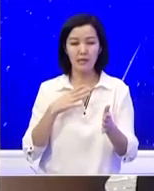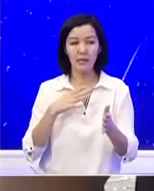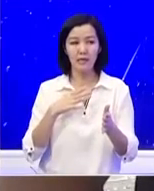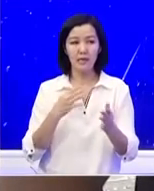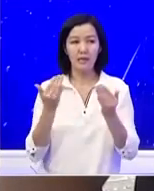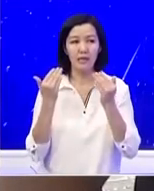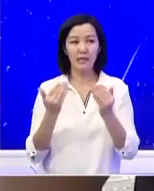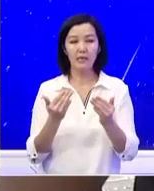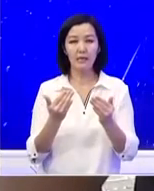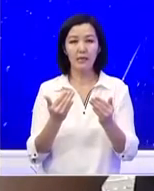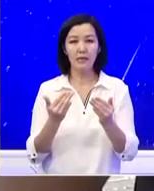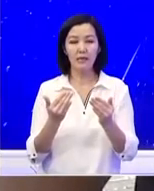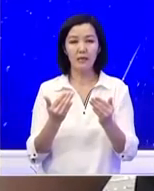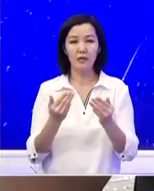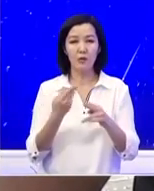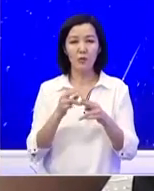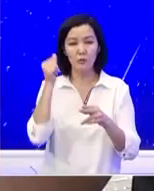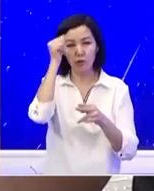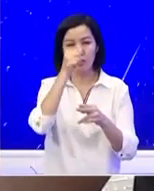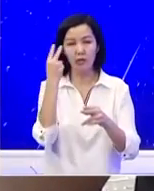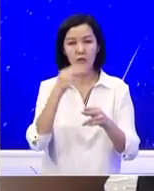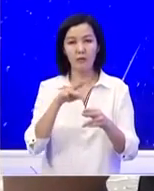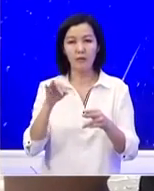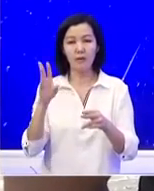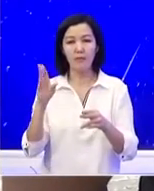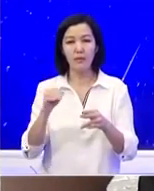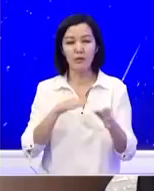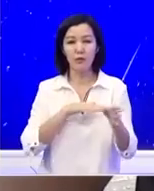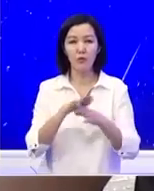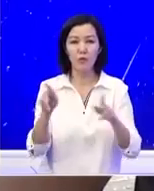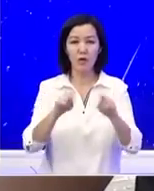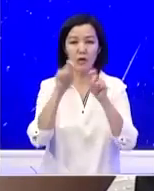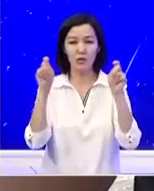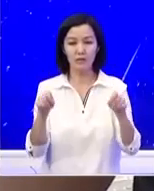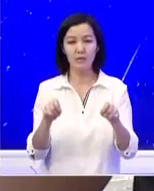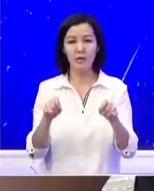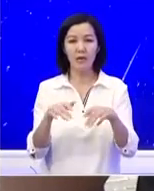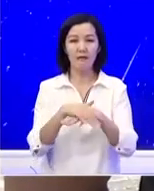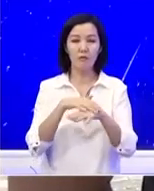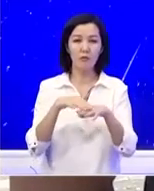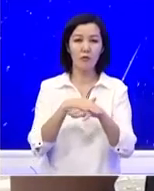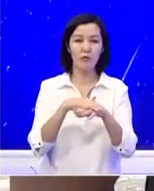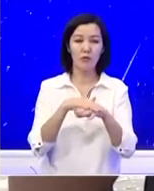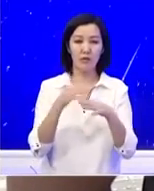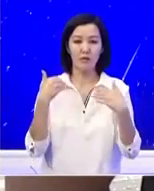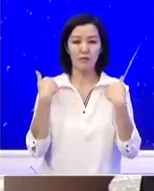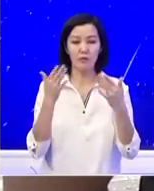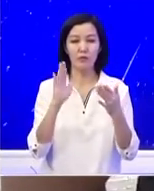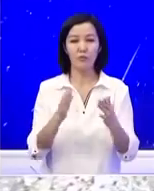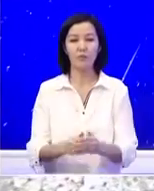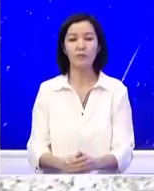Енді ағымдағы жылдың 20 мамырында осы саябақты толық іске қосып, тұрғындардың қуанышына өтісіп береміз деп